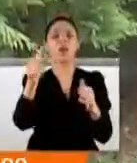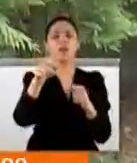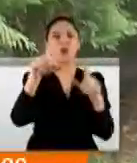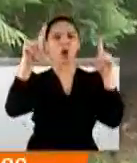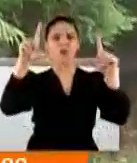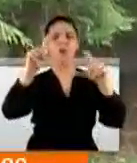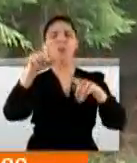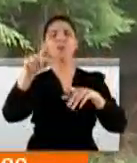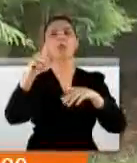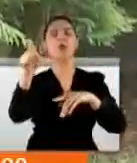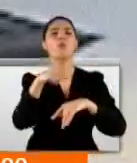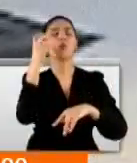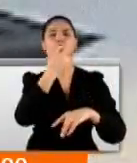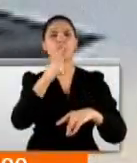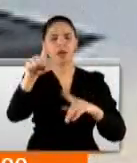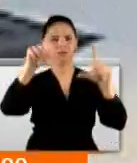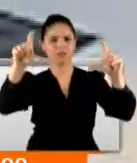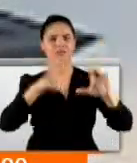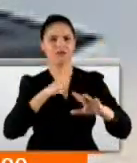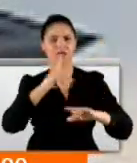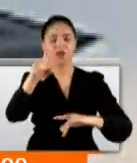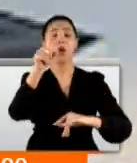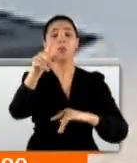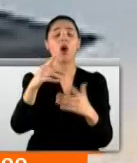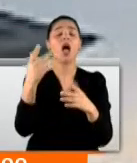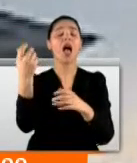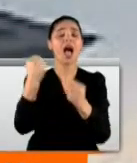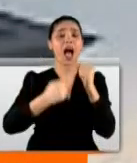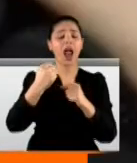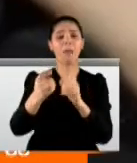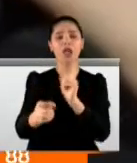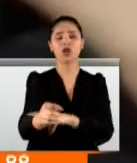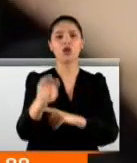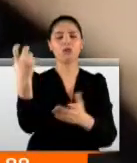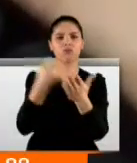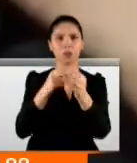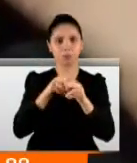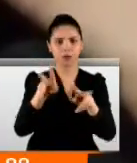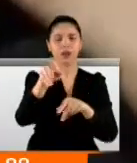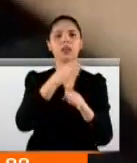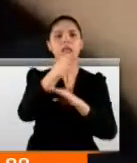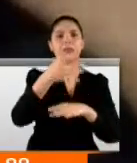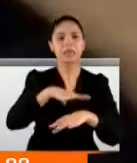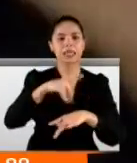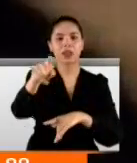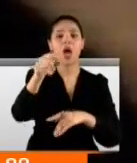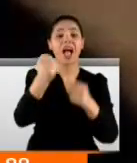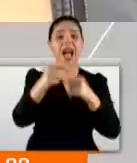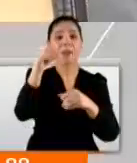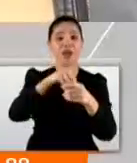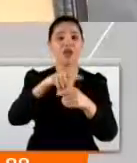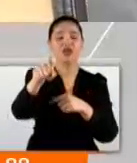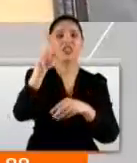için girdiklerini fark ettim. Aracın sol camını kırıp içeri girmeye çalıştılar. Amaçları otomobilin göstergelerini